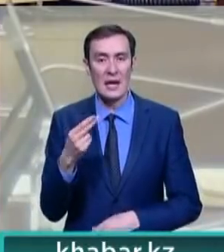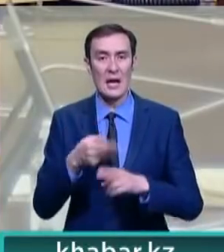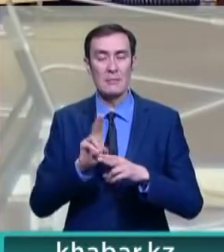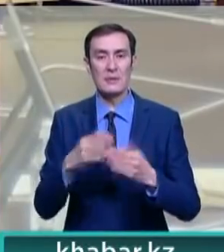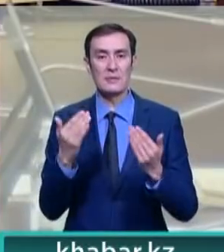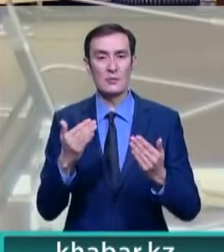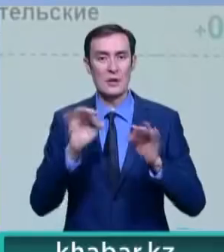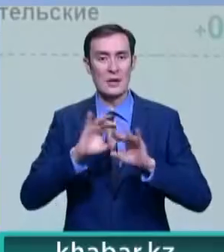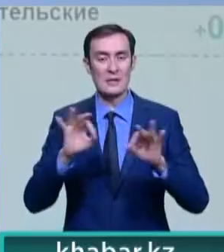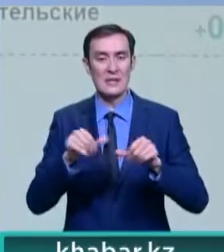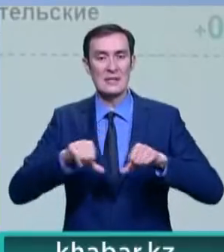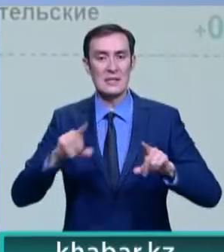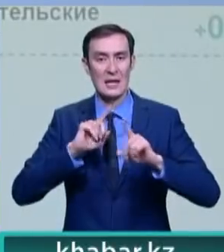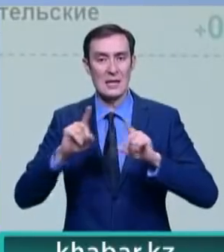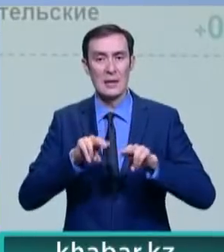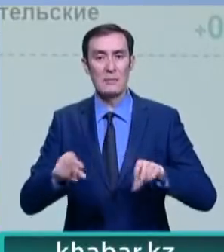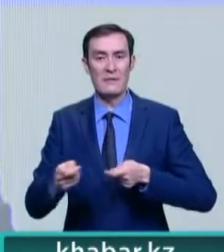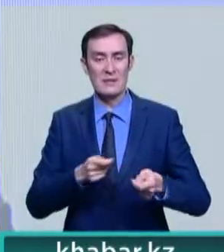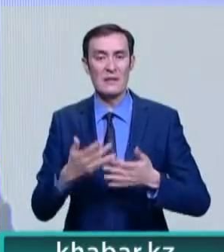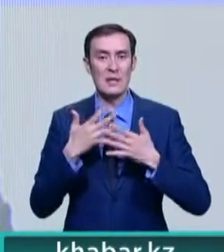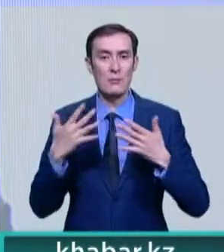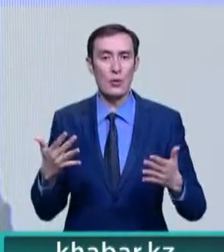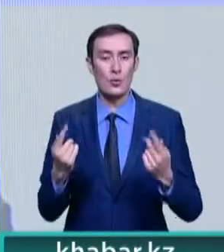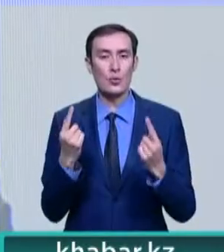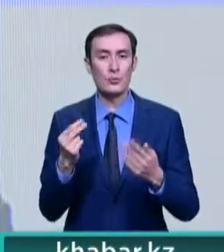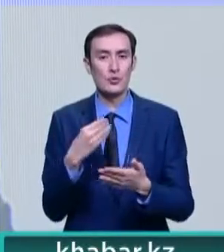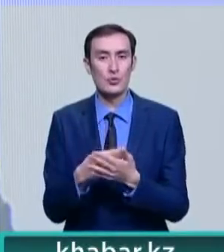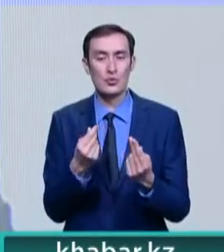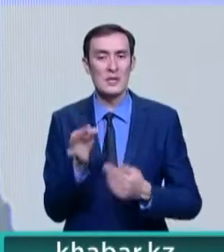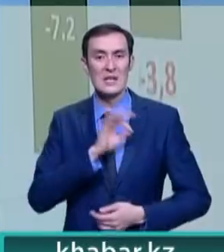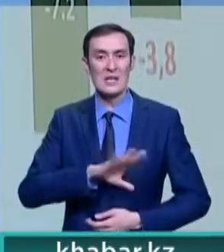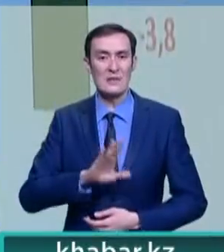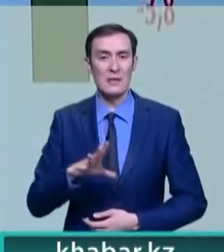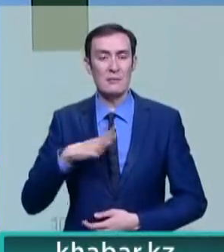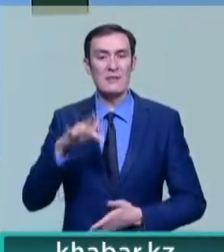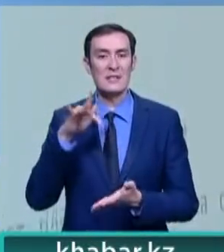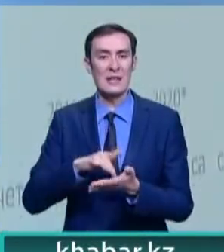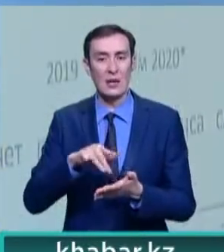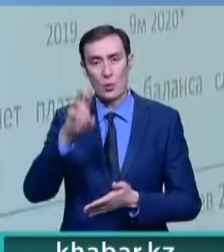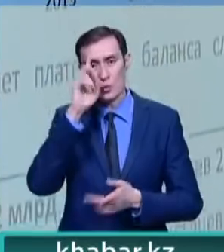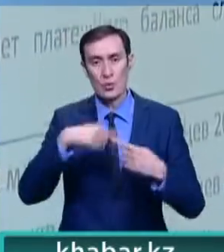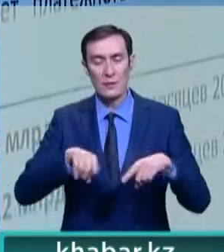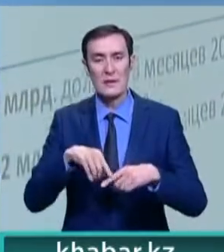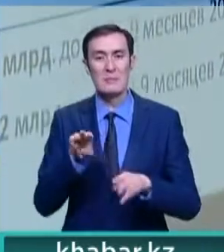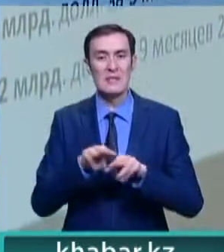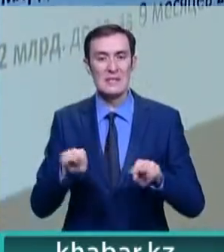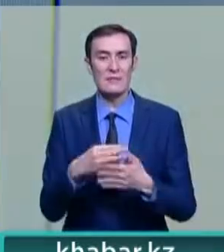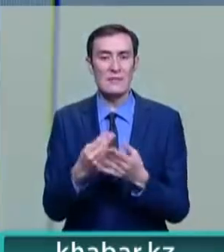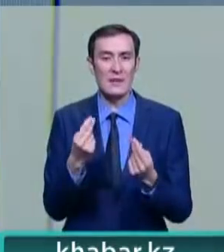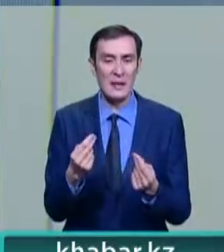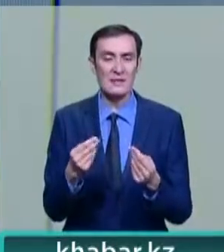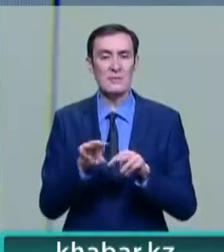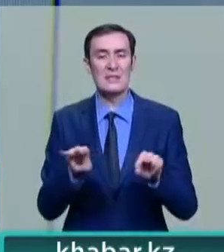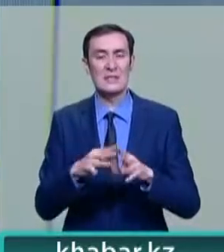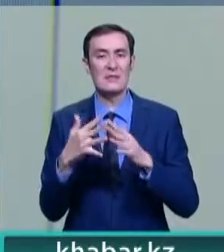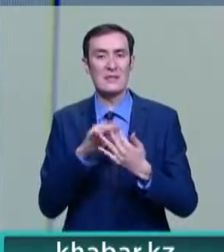этом сегодня говорили на заседании правительства. Наиболее крупные суммы неосвоения сложились в центральных госорганах, в Минфине, Министерстве